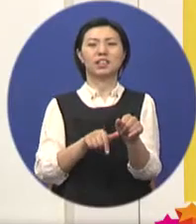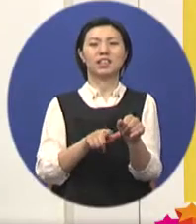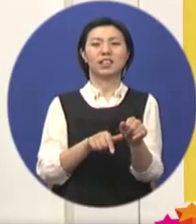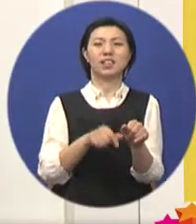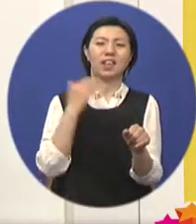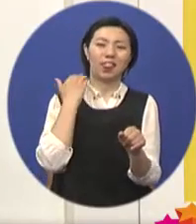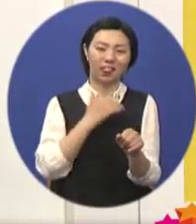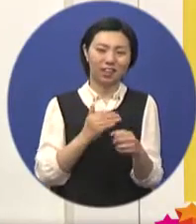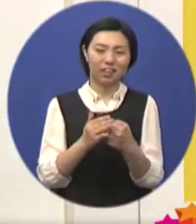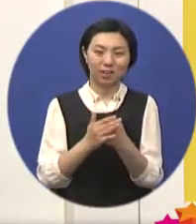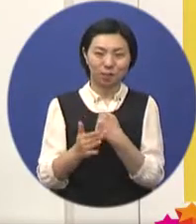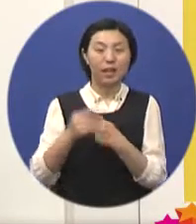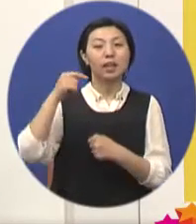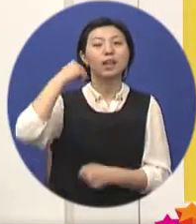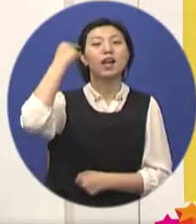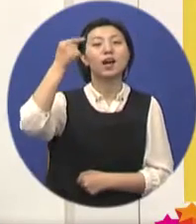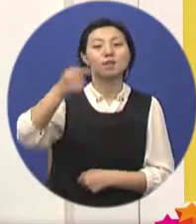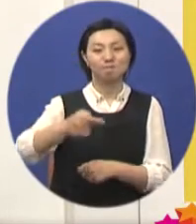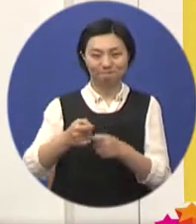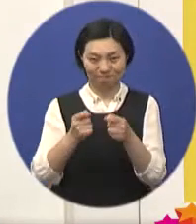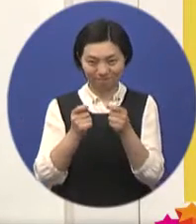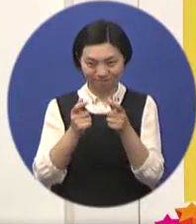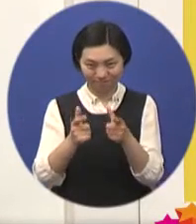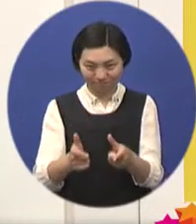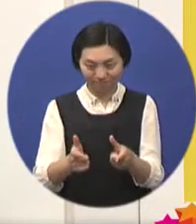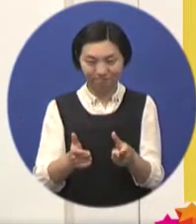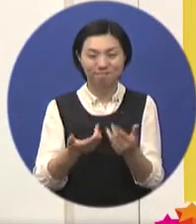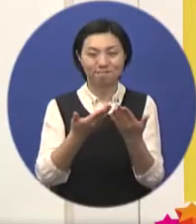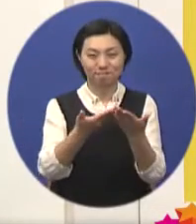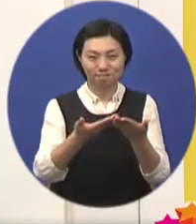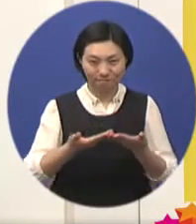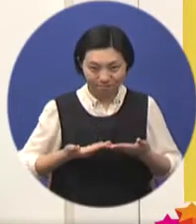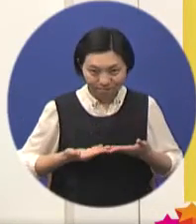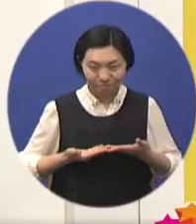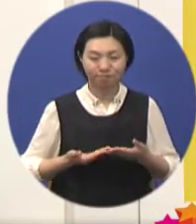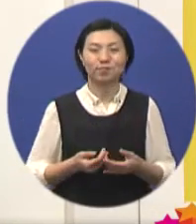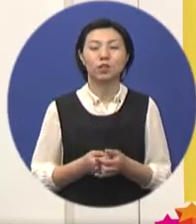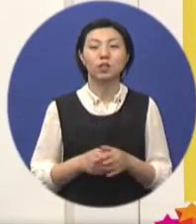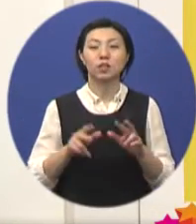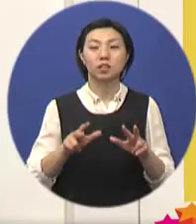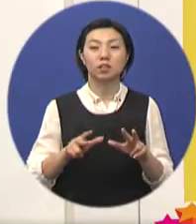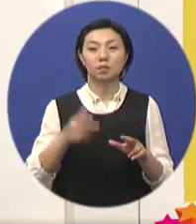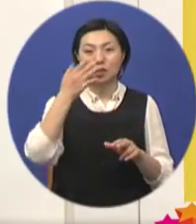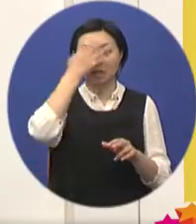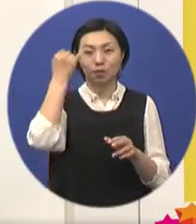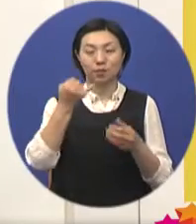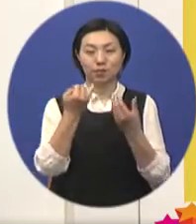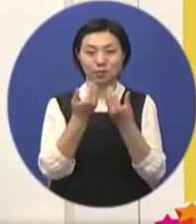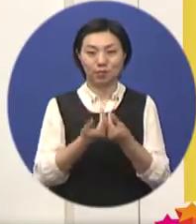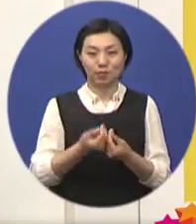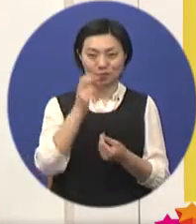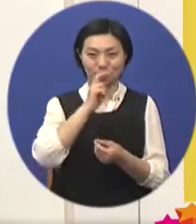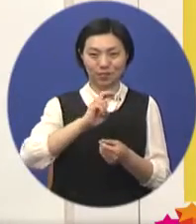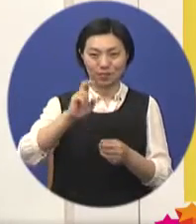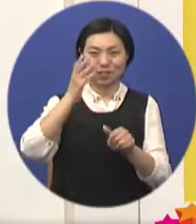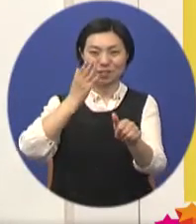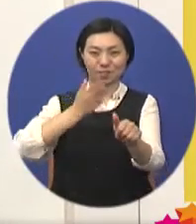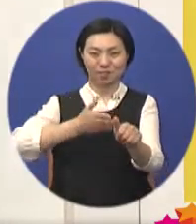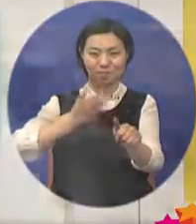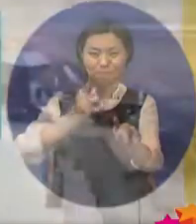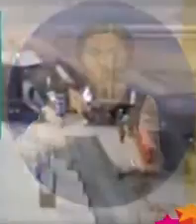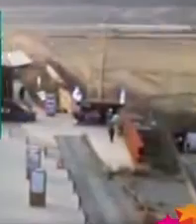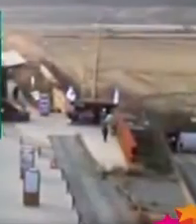네. 없으니까 아, 네, 어머니 네네, 다음 네네. 기회에 하도록 네. 하고요. 네. 할미코 사연 죄송해요. 준비해 주세요. 네. 네. 음악